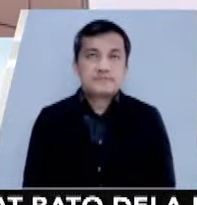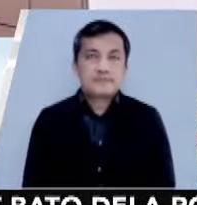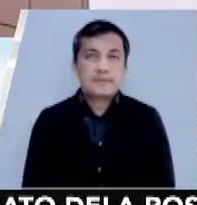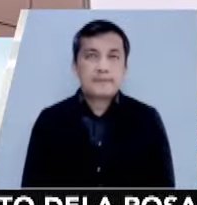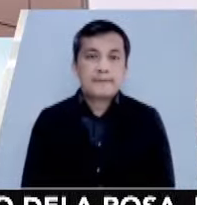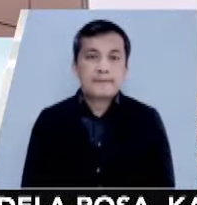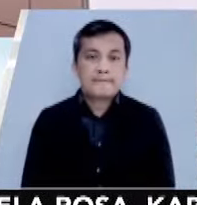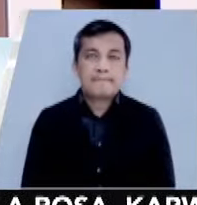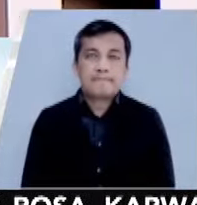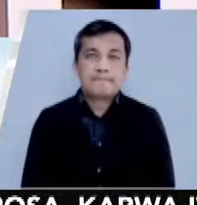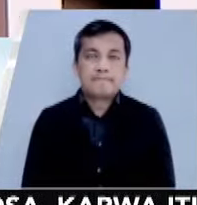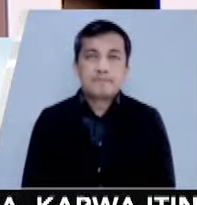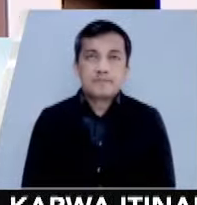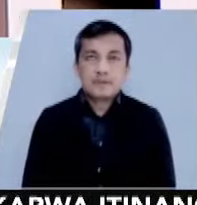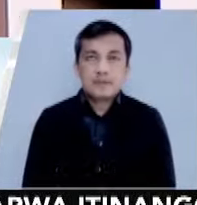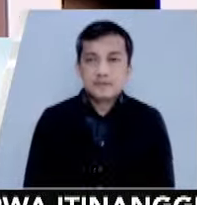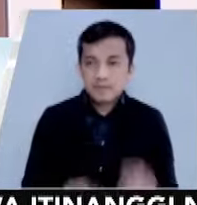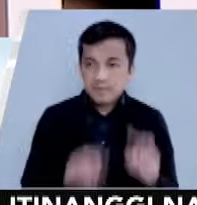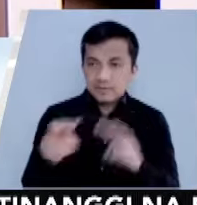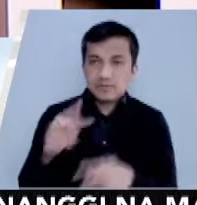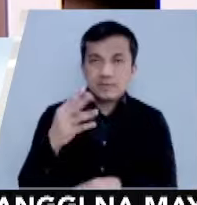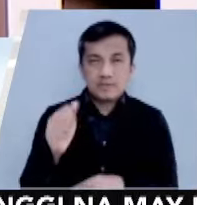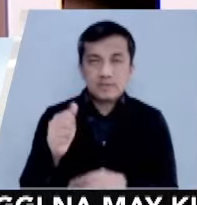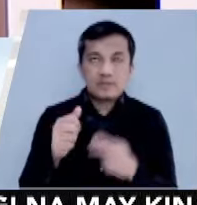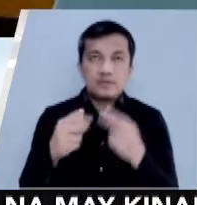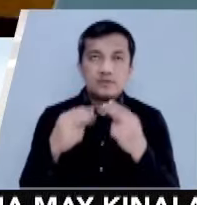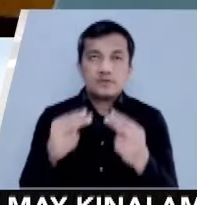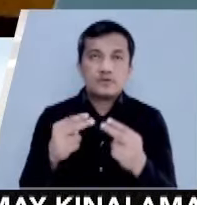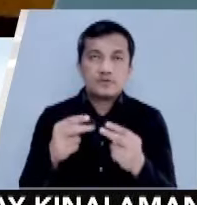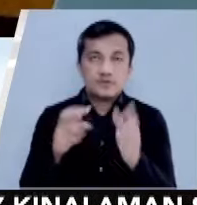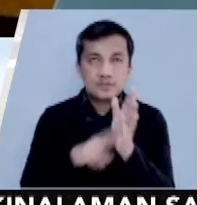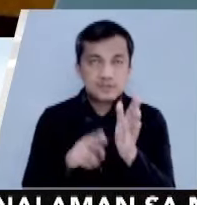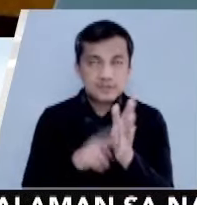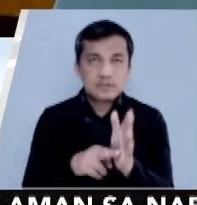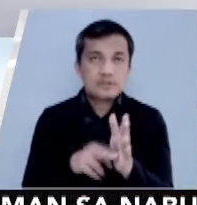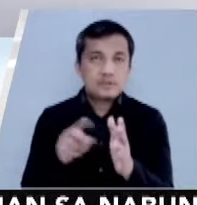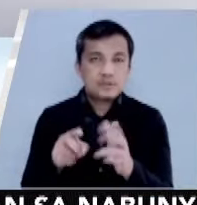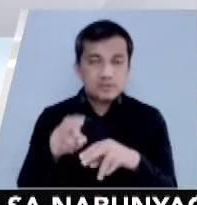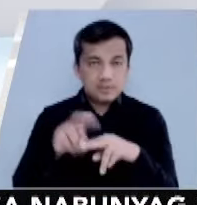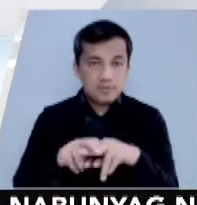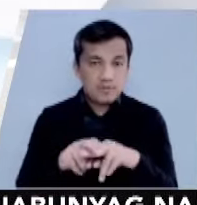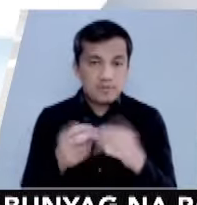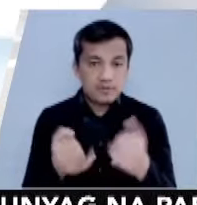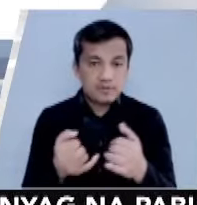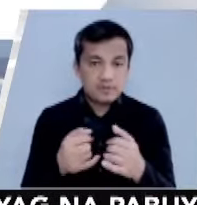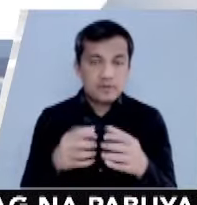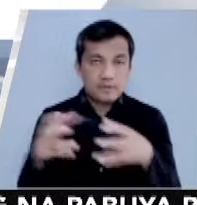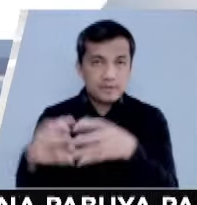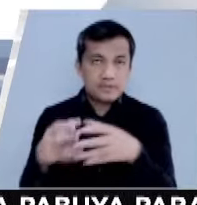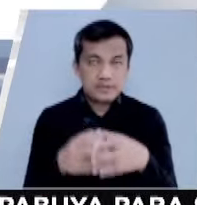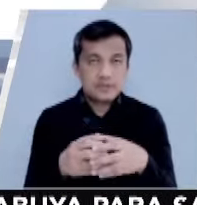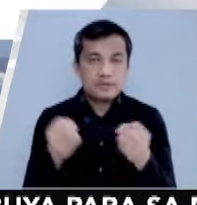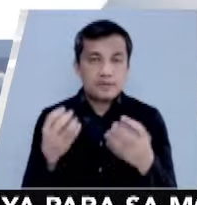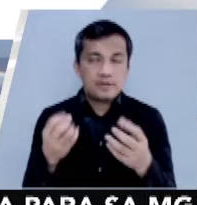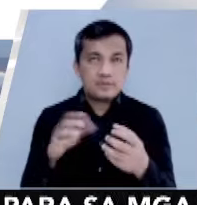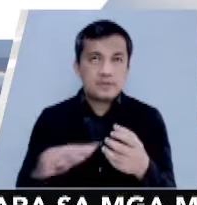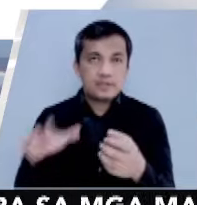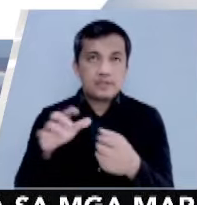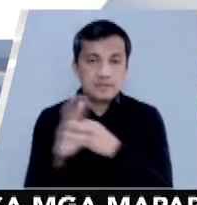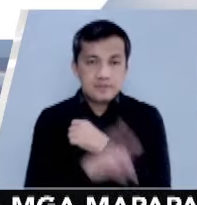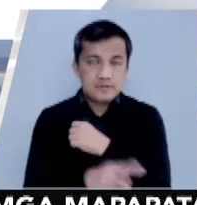Sa pagsilip ng GMA Integrated News Research sa mga nakaupo ngayong party list, pinakamarami ang mga regional at